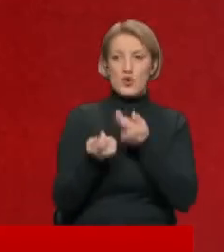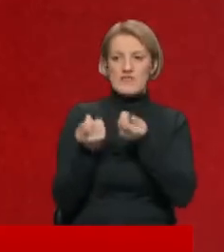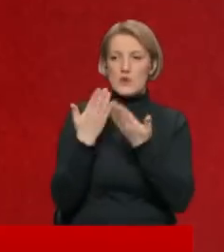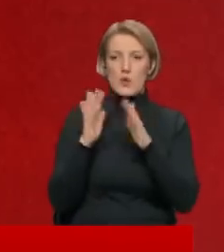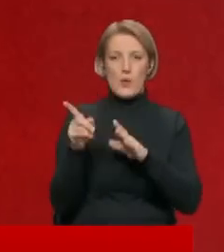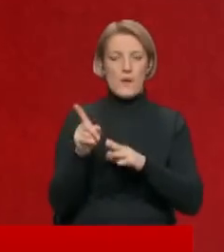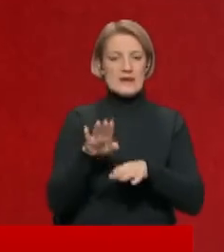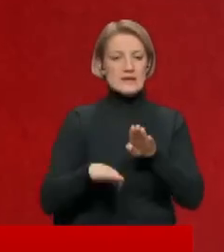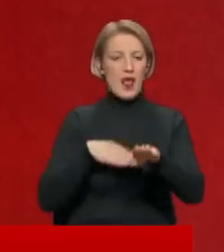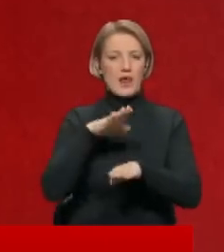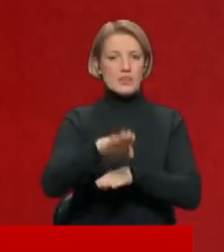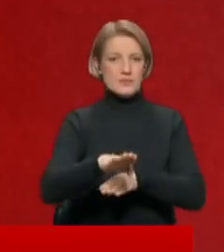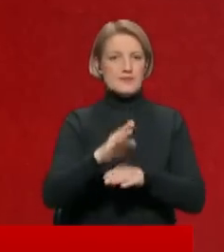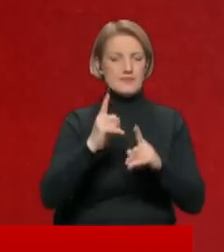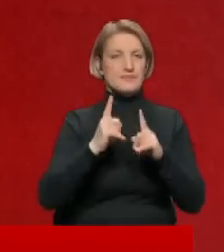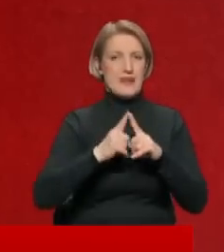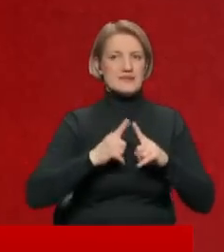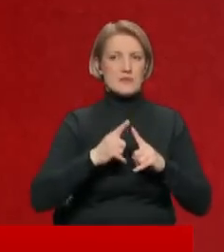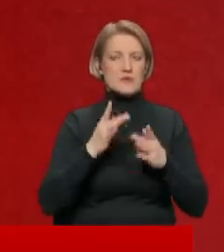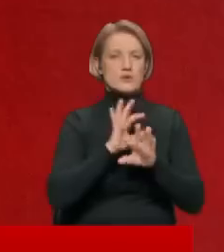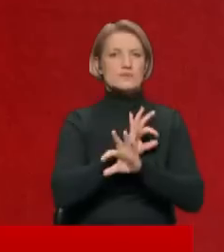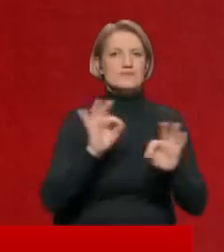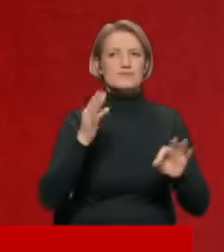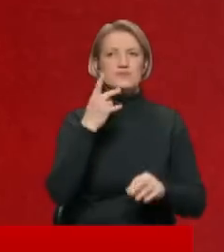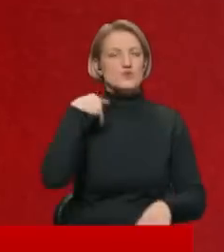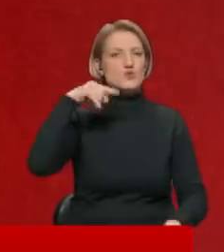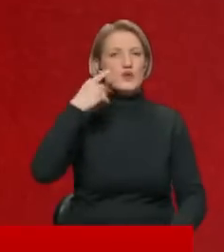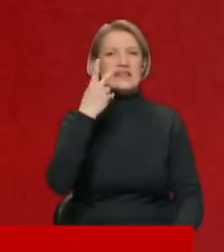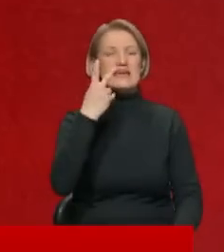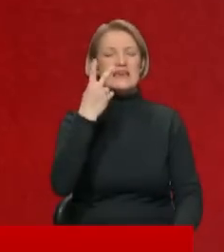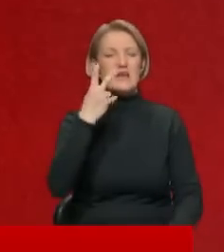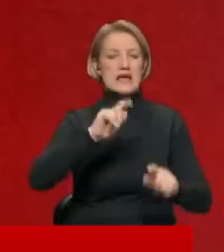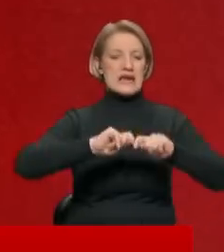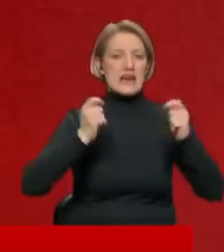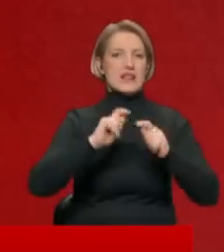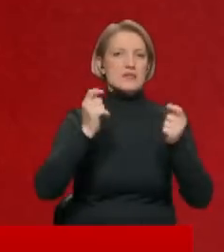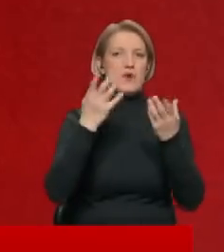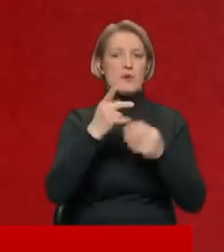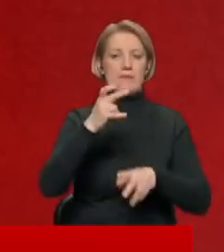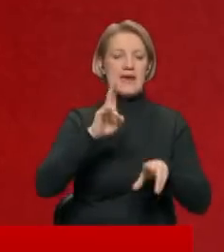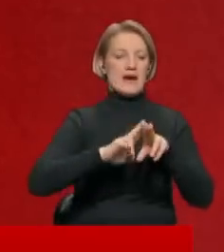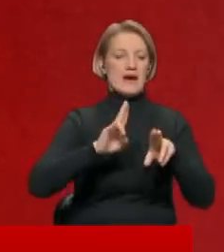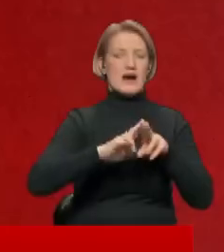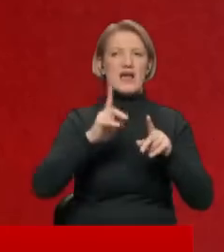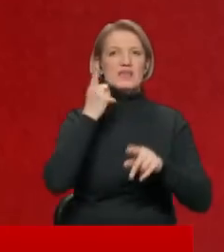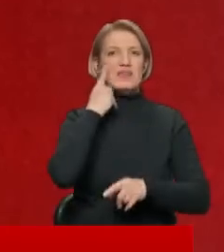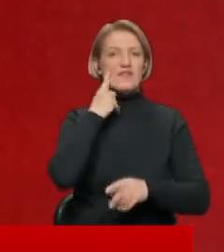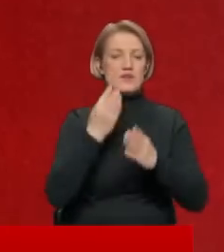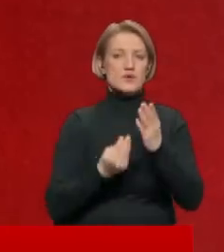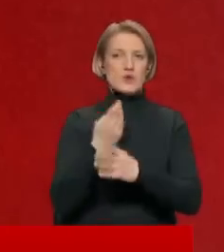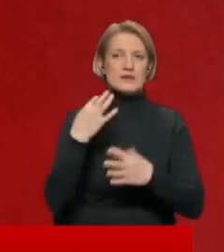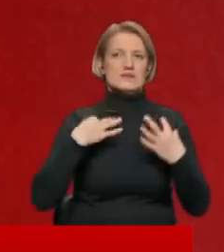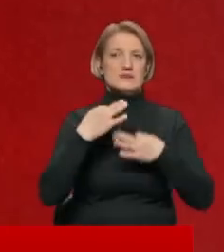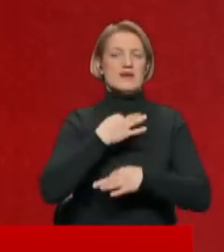attığınız adımların Bedeli çok net Suriyeli iki tane kırılma yaşandı bir PKK Devleti kurulur hale geldi